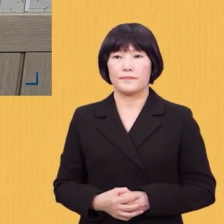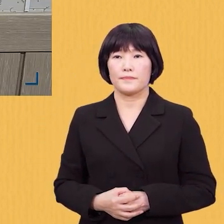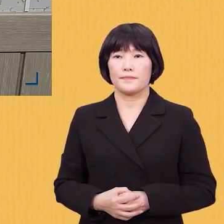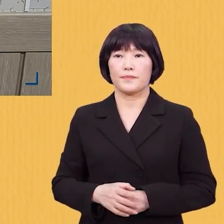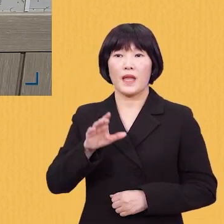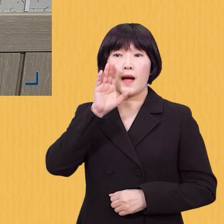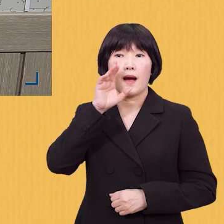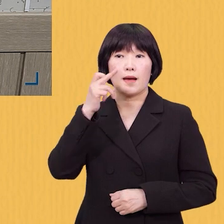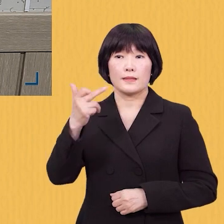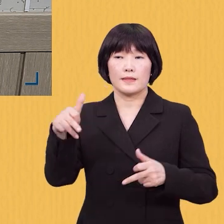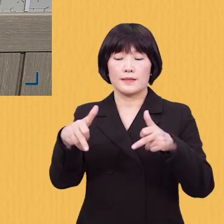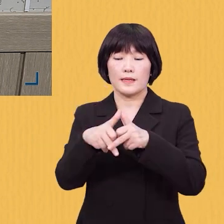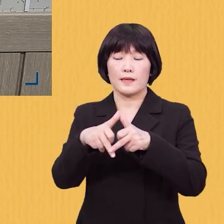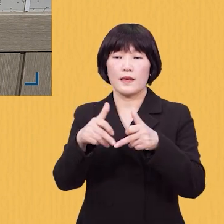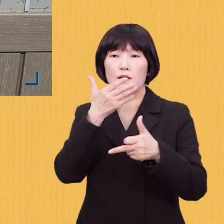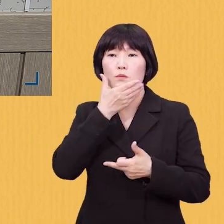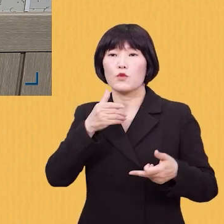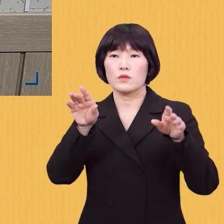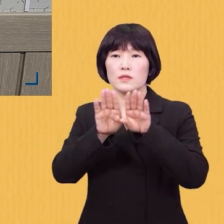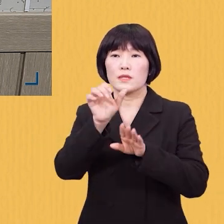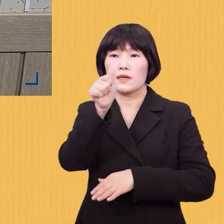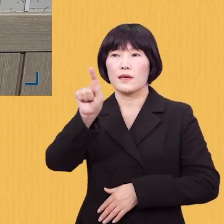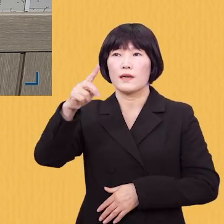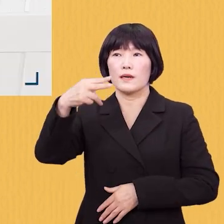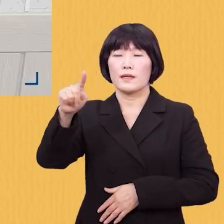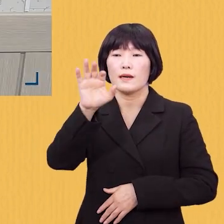아산시 장애인복지관 하다영님,